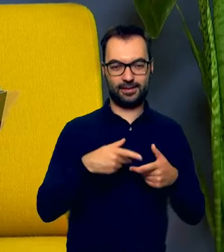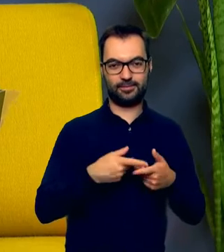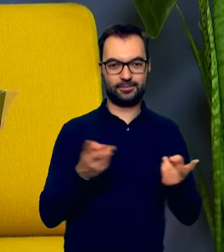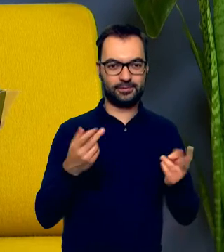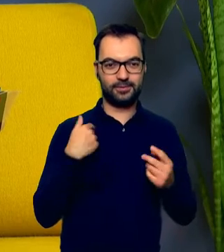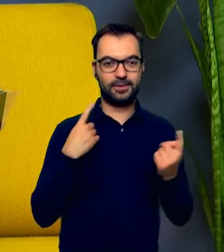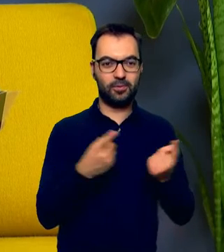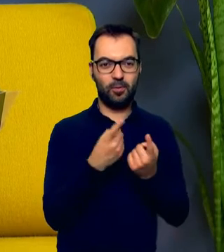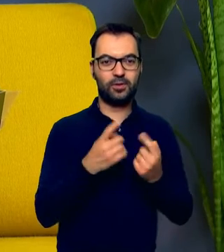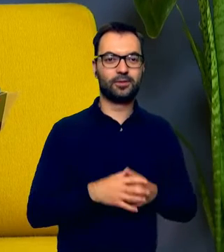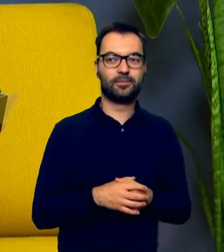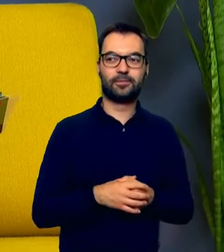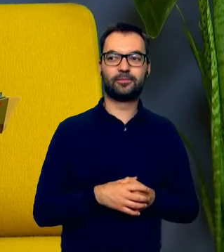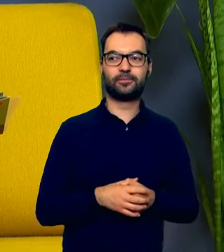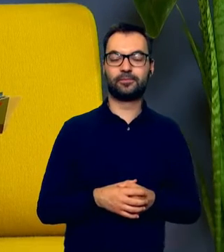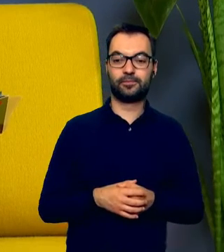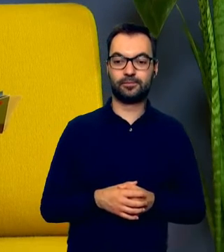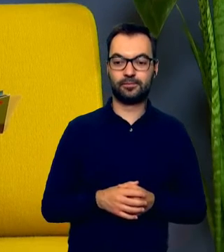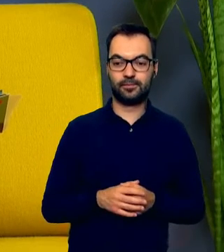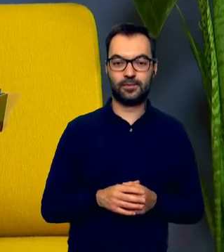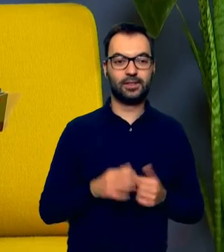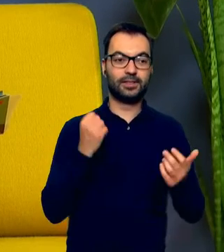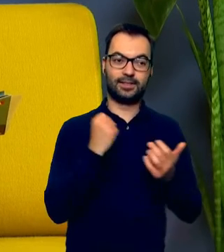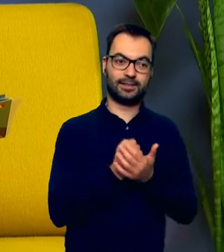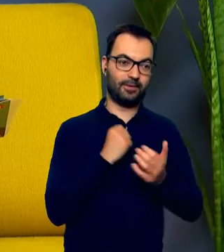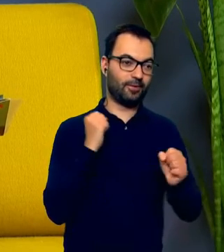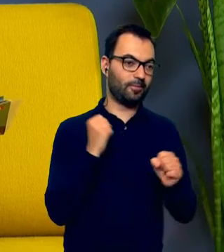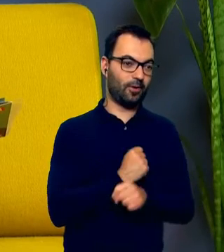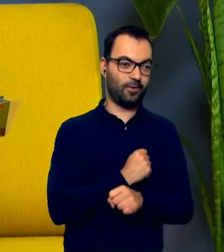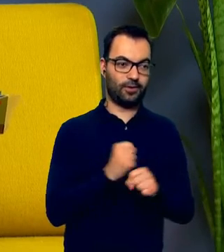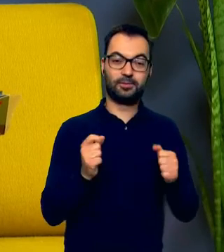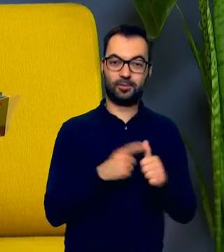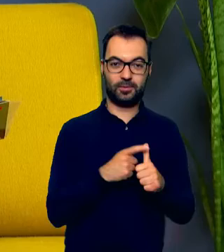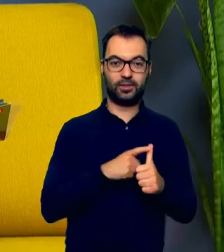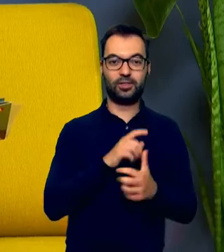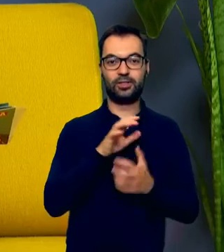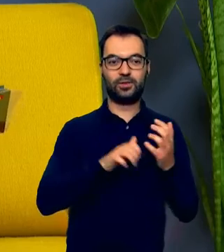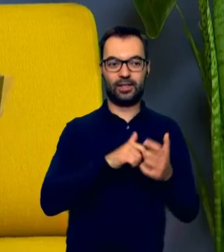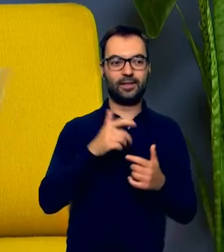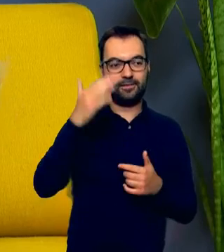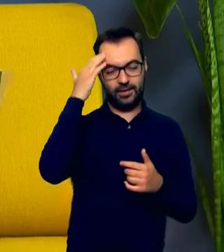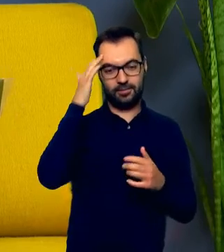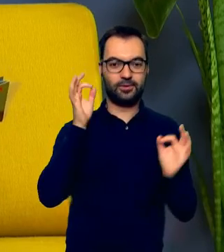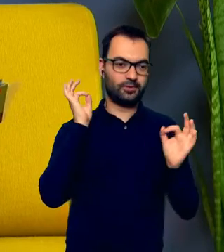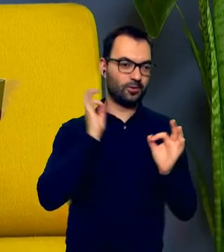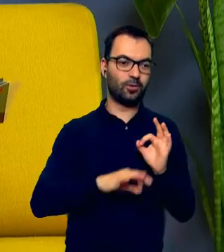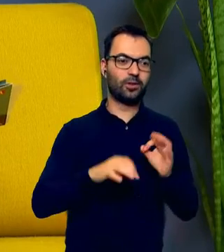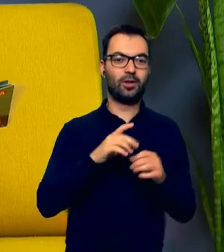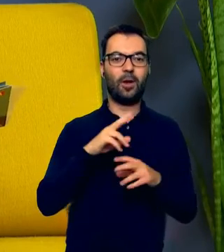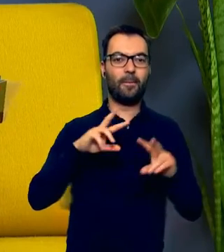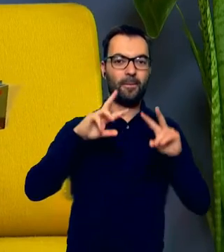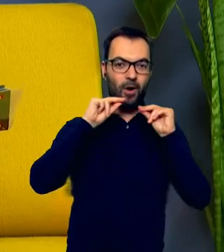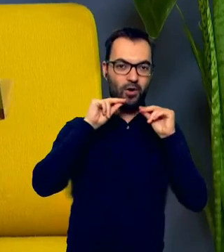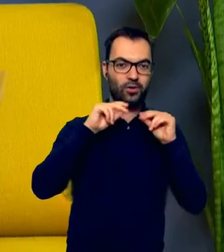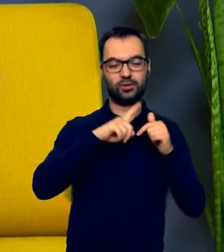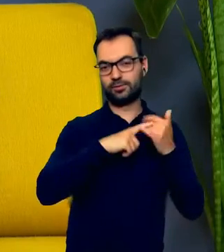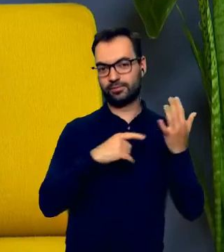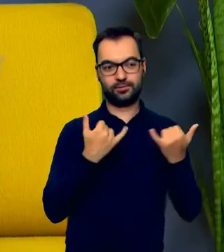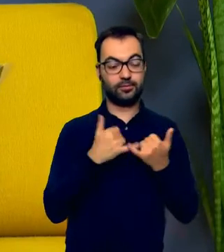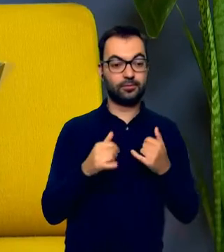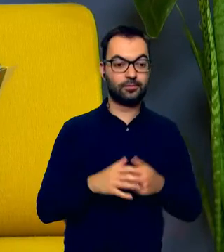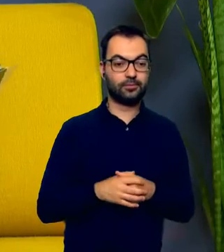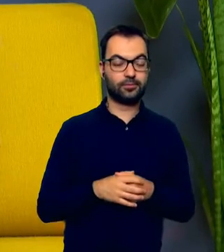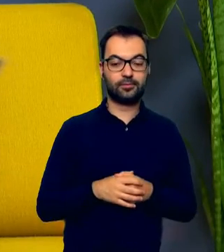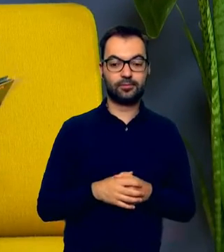spotkania. No to są sprawy poważne. Po pierwsze, żyjemy w świecie, w którym doskonale wiemy właśnie te słowa botoks i inne rzeczy tutaj się pojawiają,